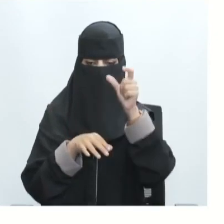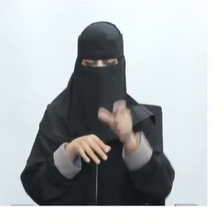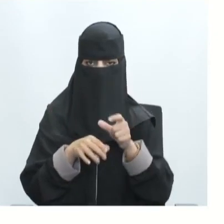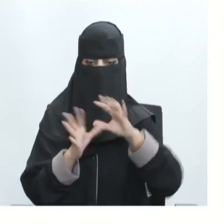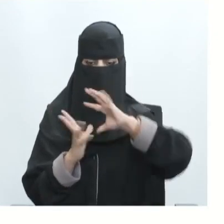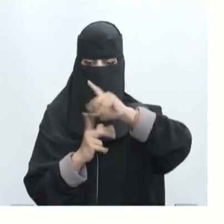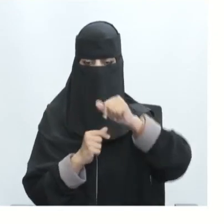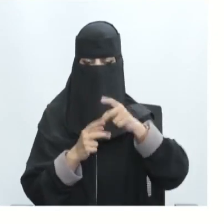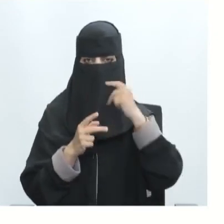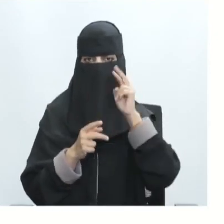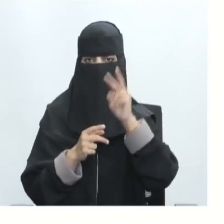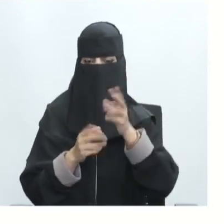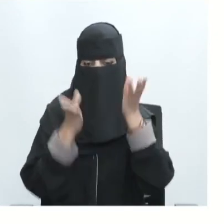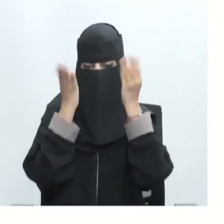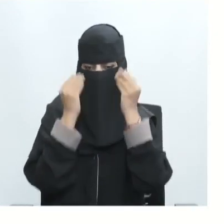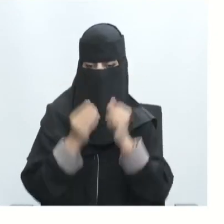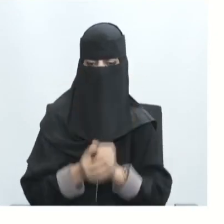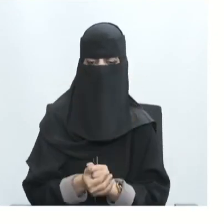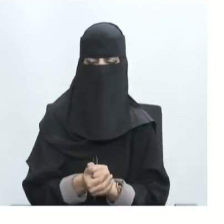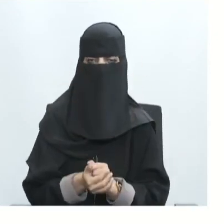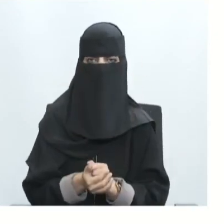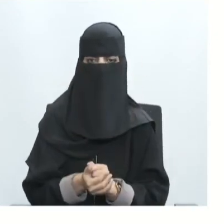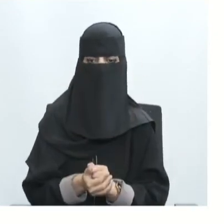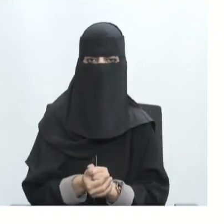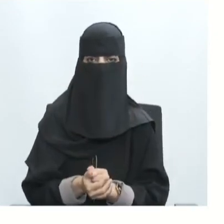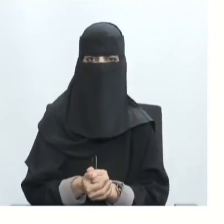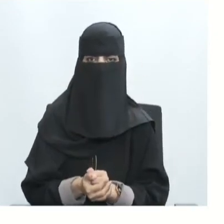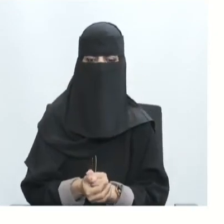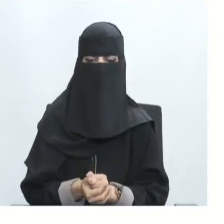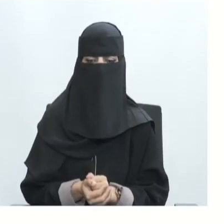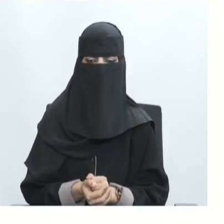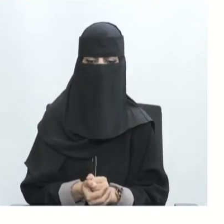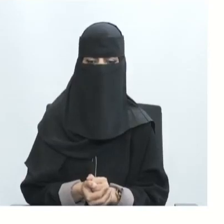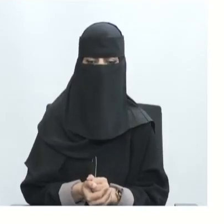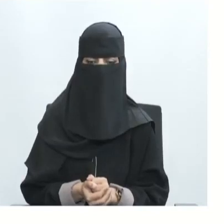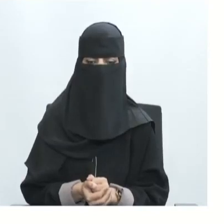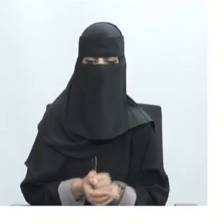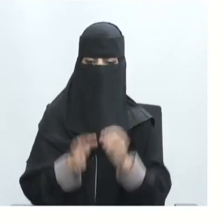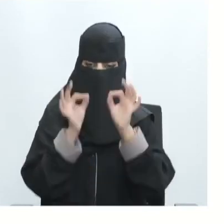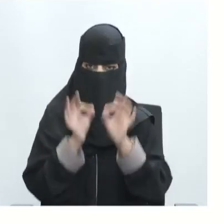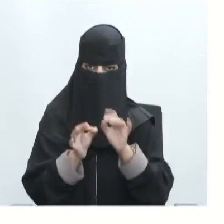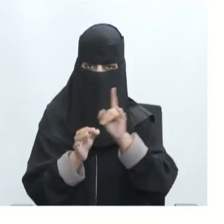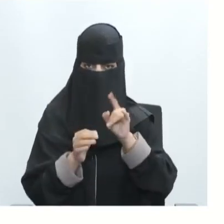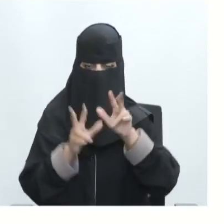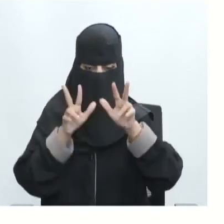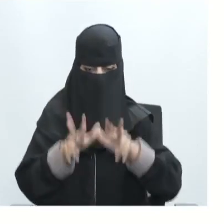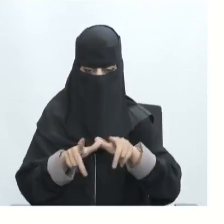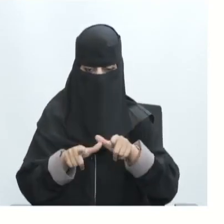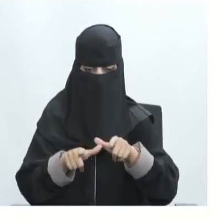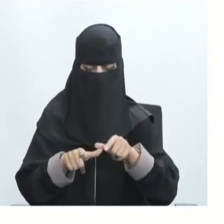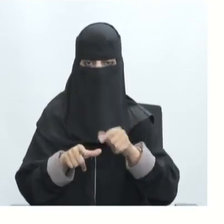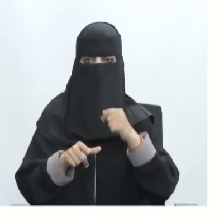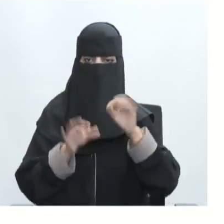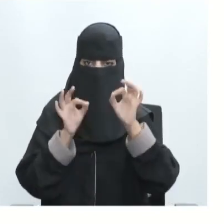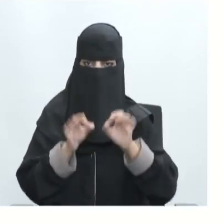من وجهه علميه نظريا وعلميا المنطق ليس شيئا ثابتا